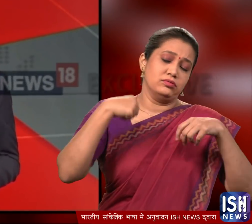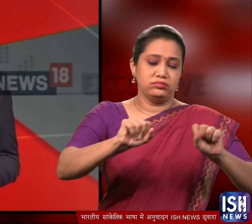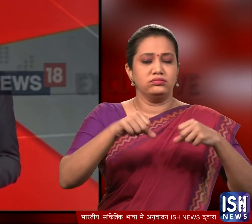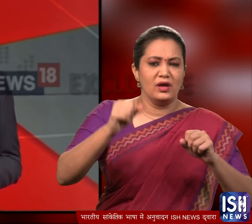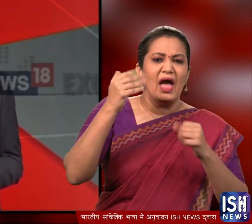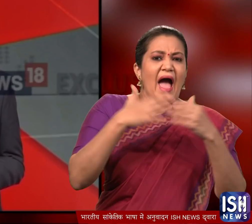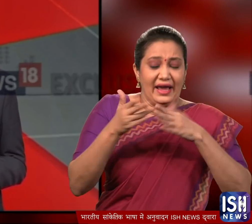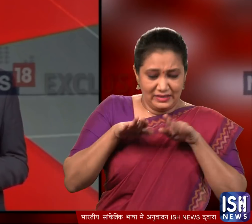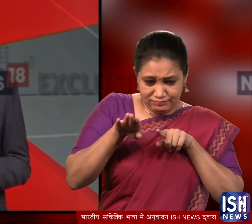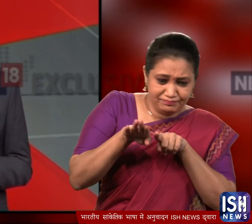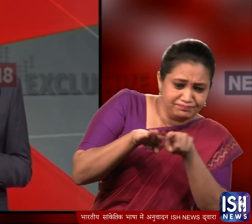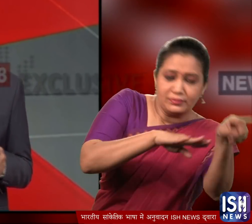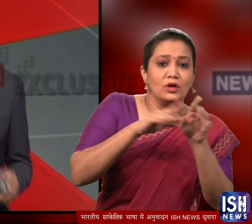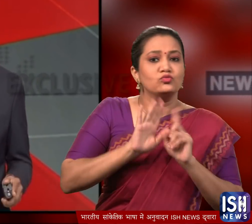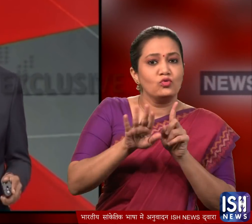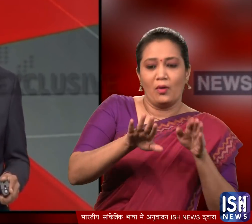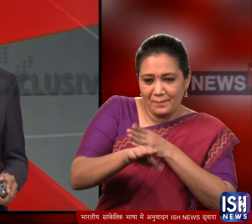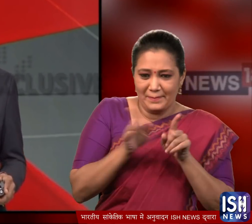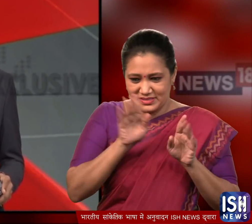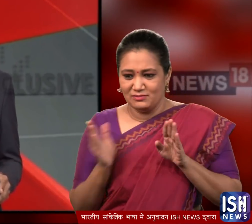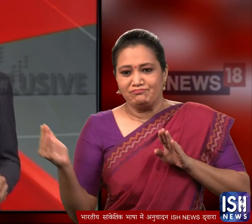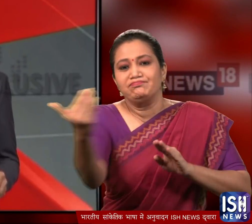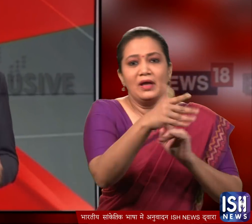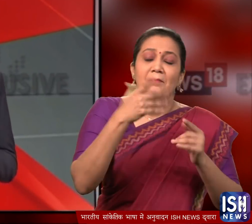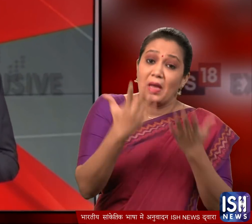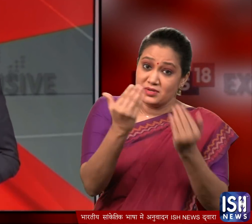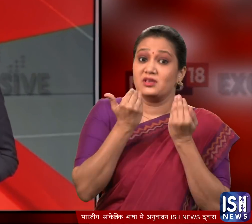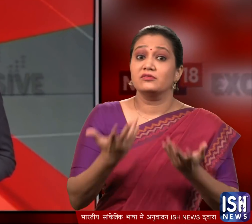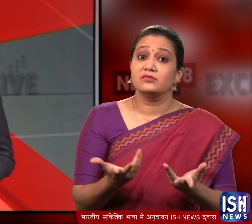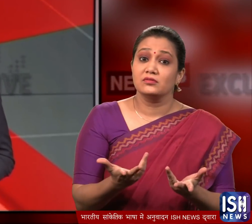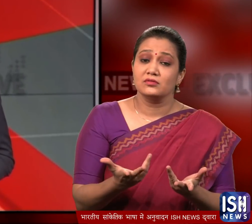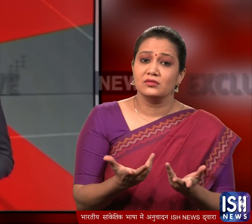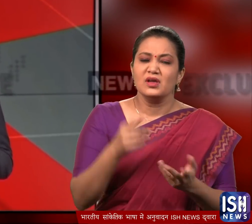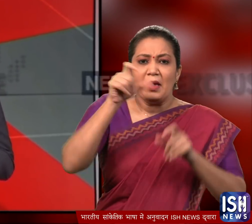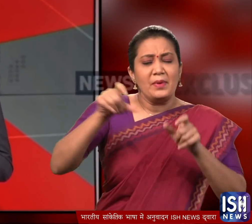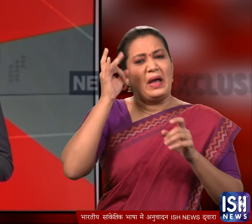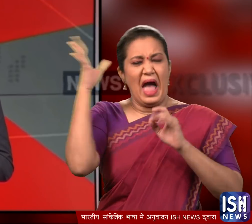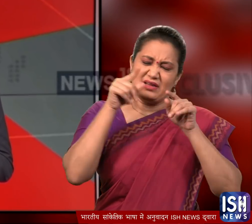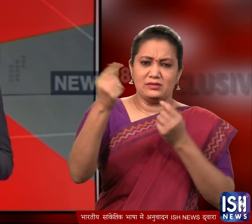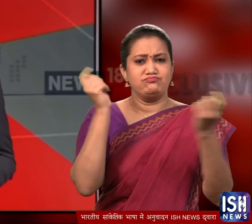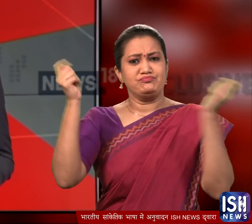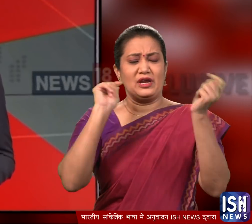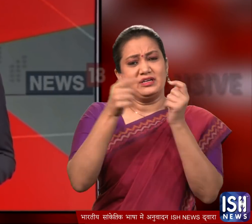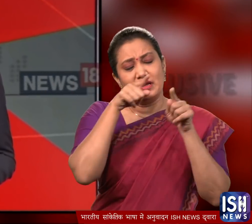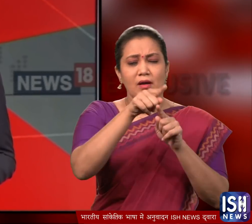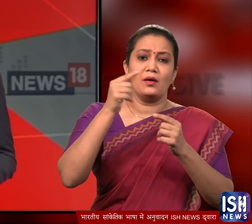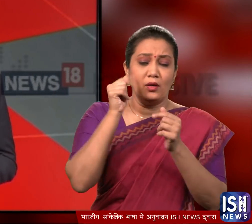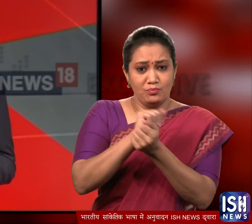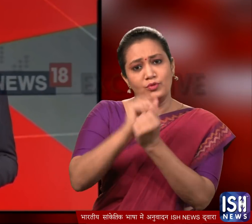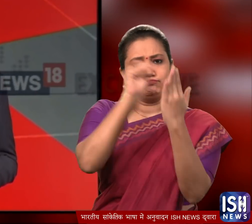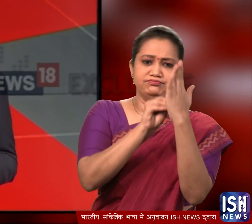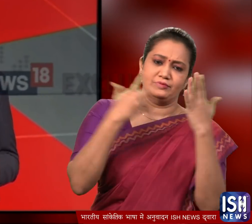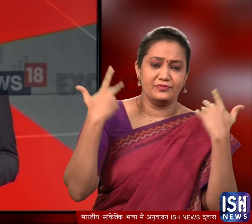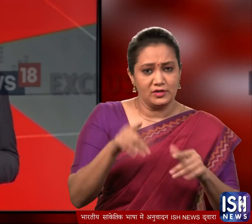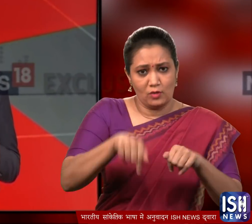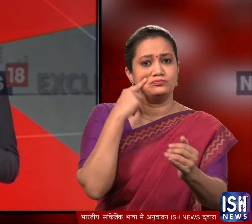होता कि किसी भी गाड़ी को हमेशा दाईं तरफ से ही ओवरटेक करना चाहिए, तो शायद यह हादसा नहीं होता। लोगों का गुस्सा ट्रक ड्राइवर पर था, इसलिए